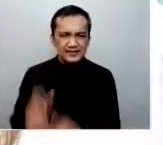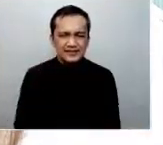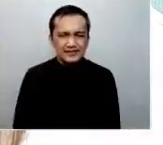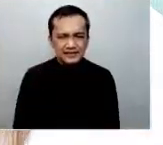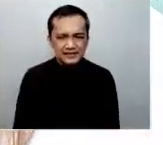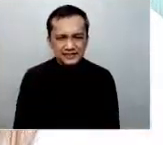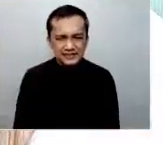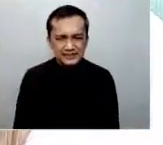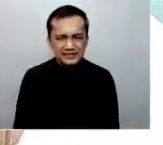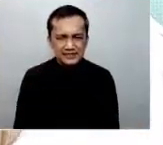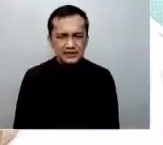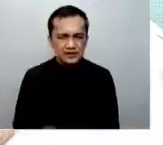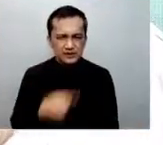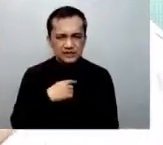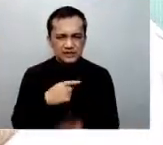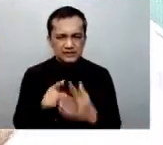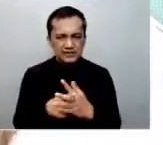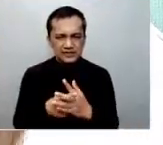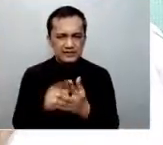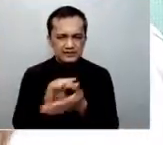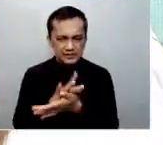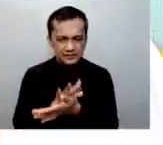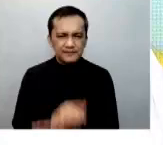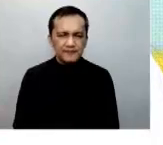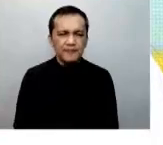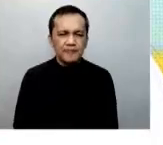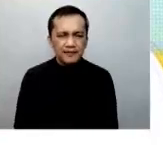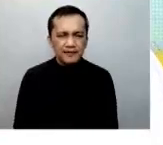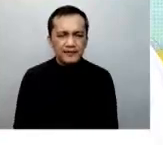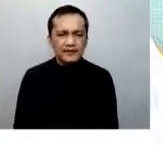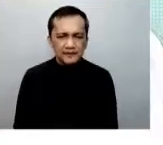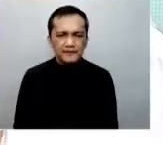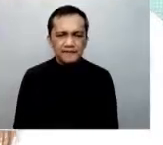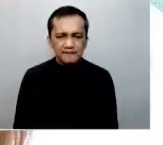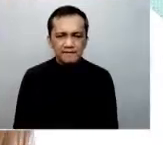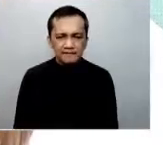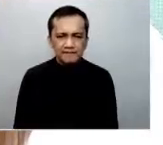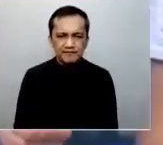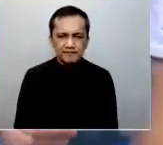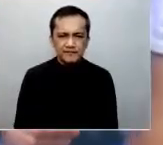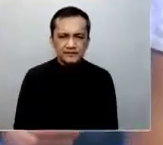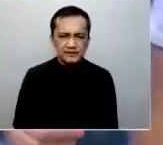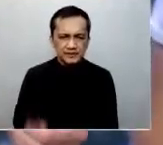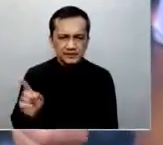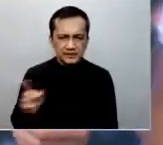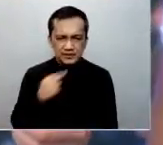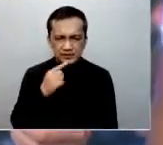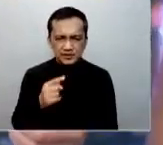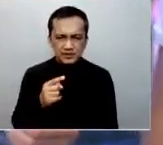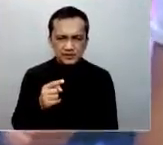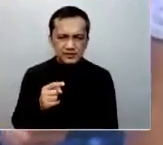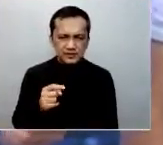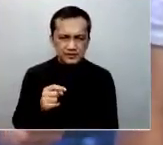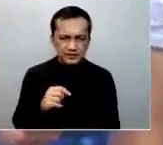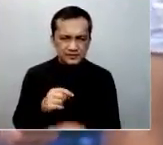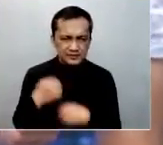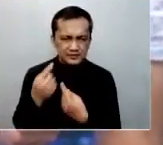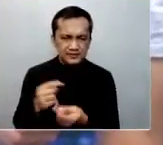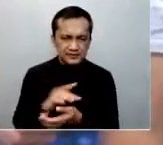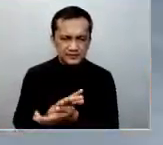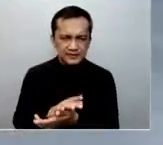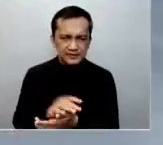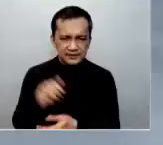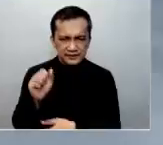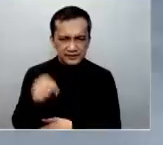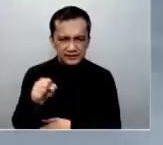we started pandemic. So isa kayo sa mga ano, nag-bloom ang negosyo nung panahon ng pandemic. Amen, sir.